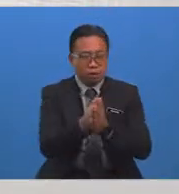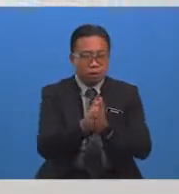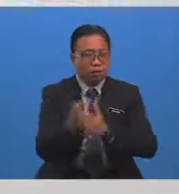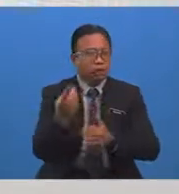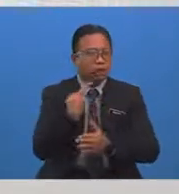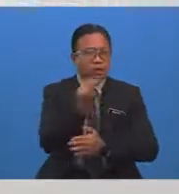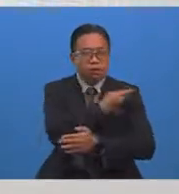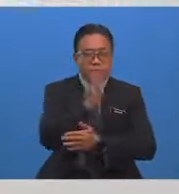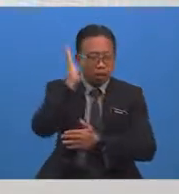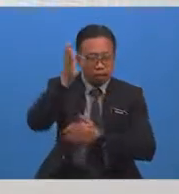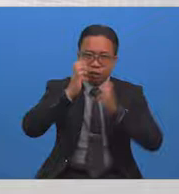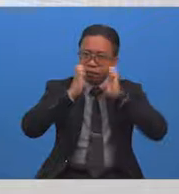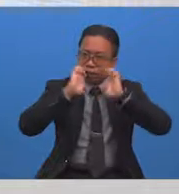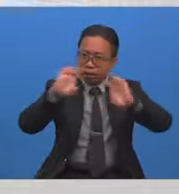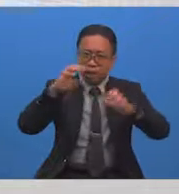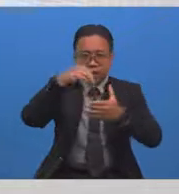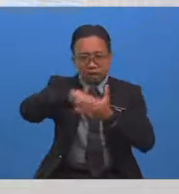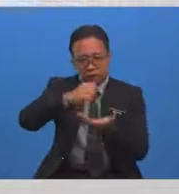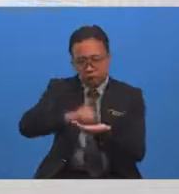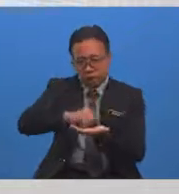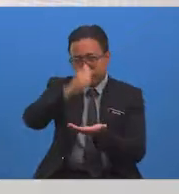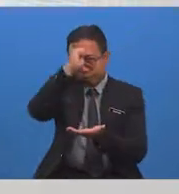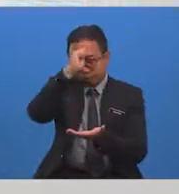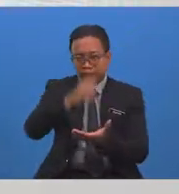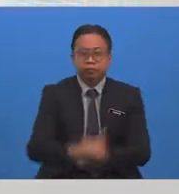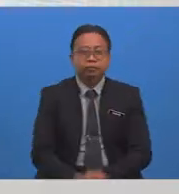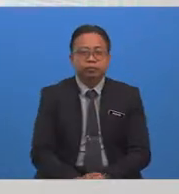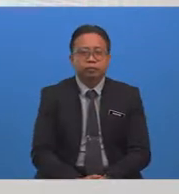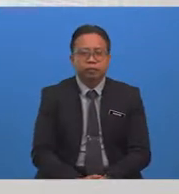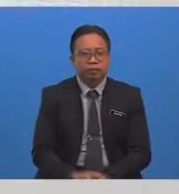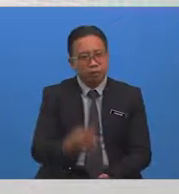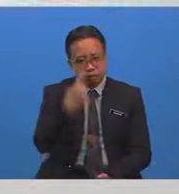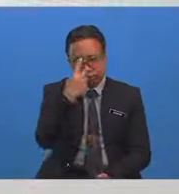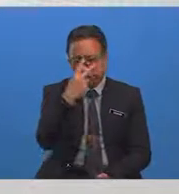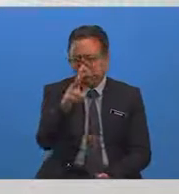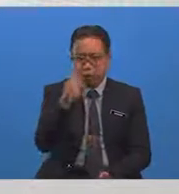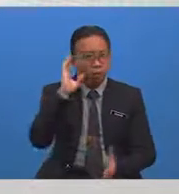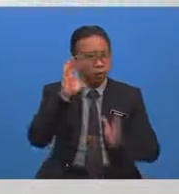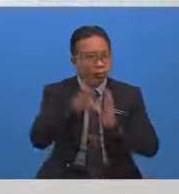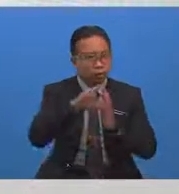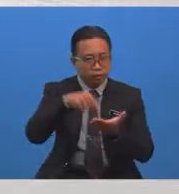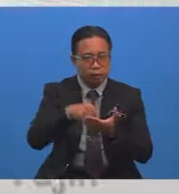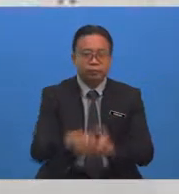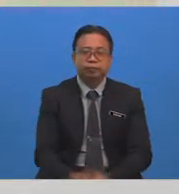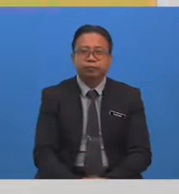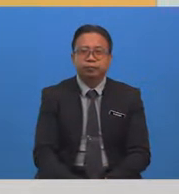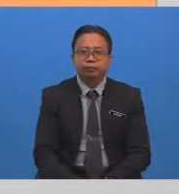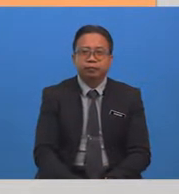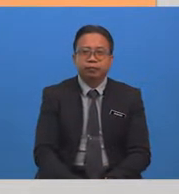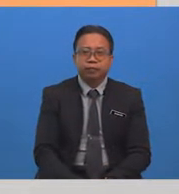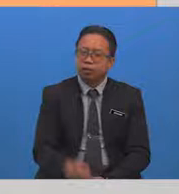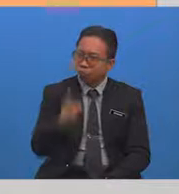akan Cemerlang dalam Academy murid-murid sila Perhatikan gambar situasi ini Nisa